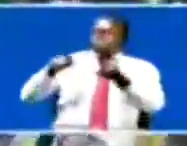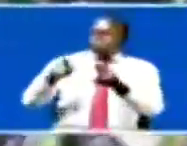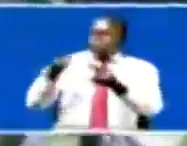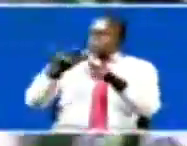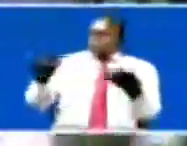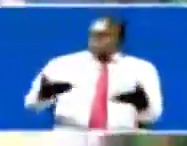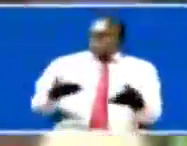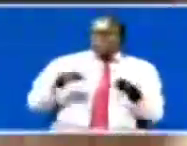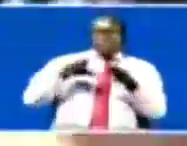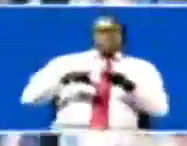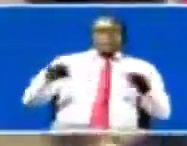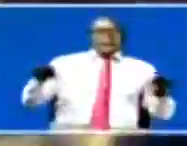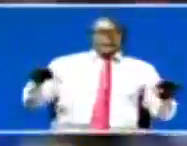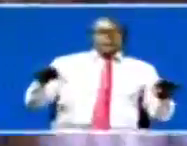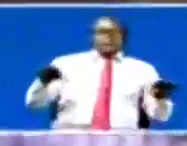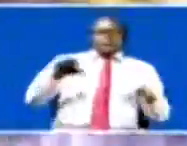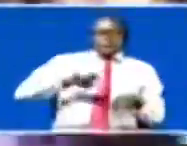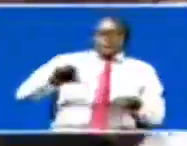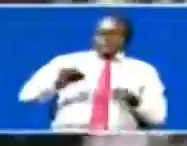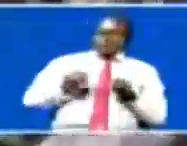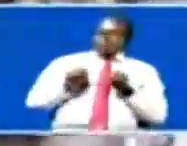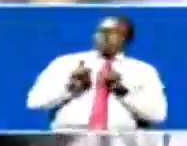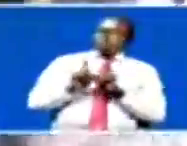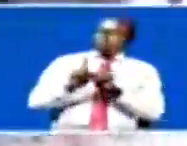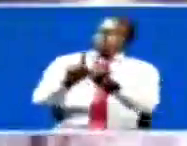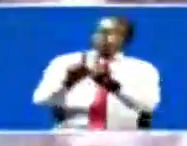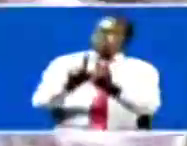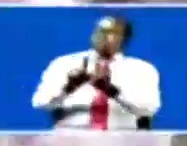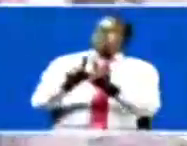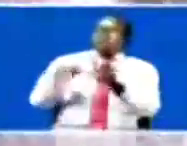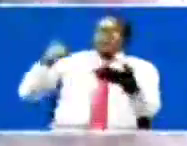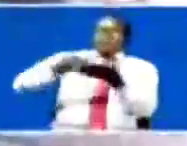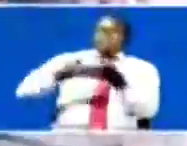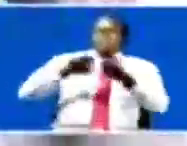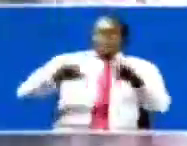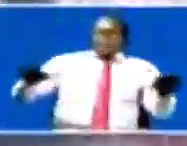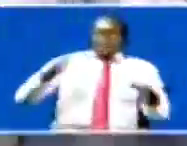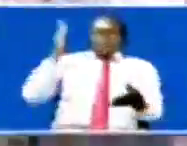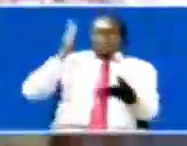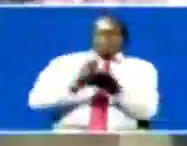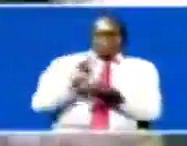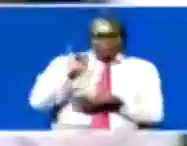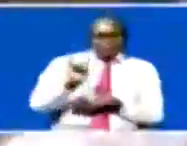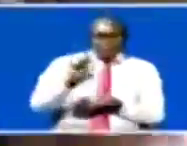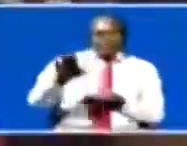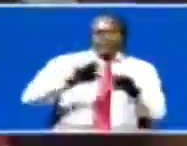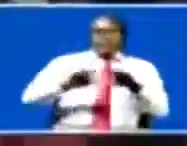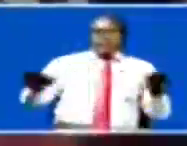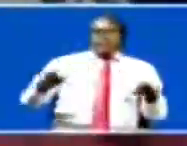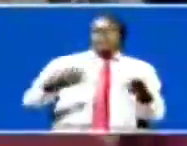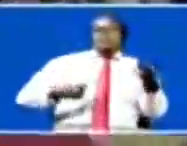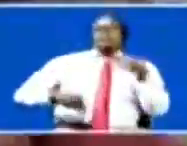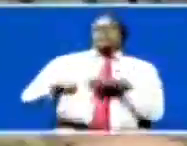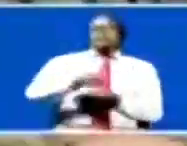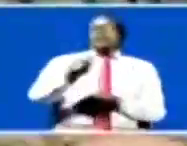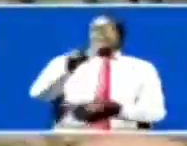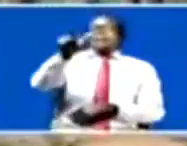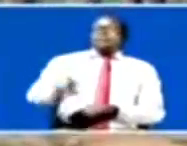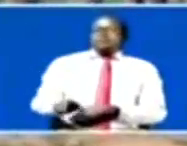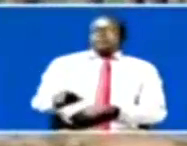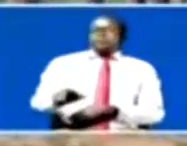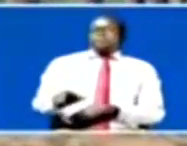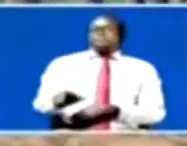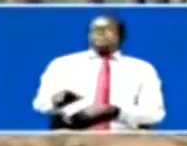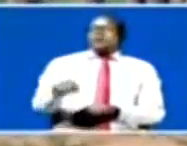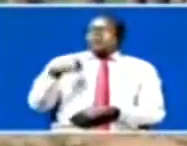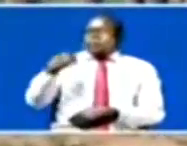kituo cha kibiashara cha Kibokoni hadi katika ardhi hiyo. Hii ni baada ya kubaini kuwa ardhi hiyo ilikuwa imeuziwa mwekezaji wa